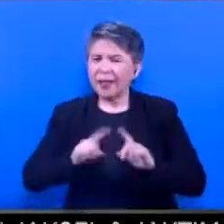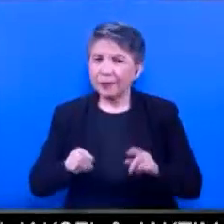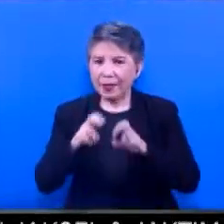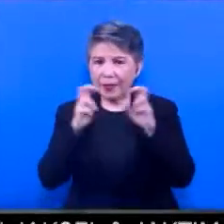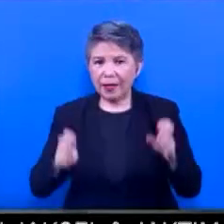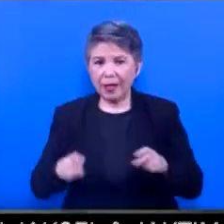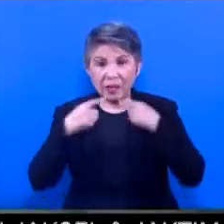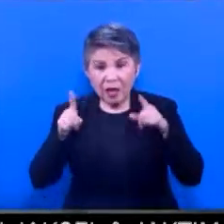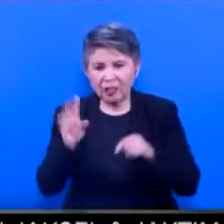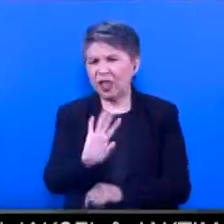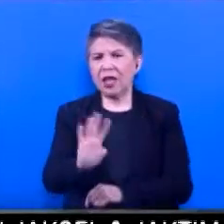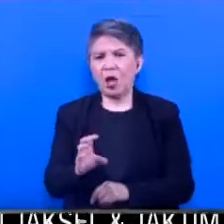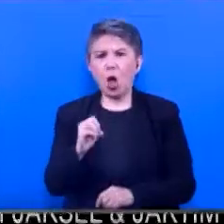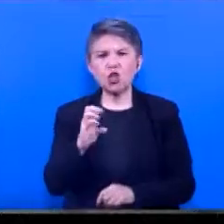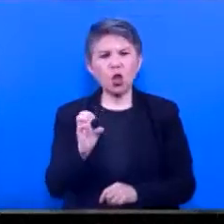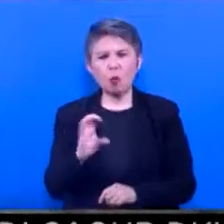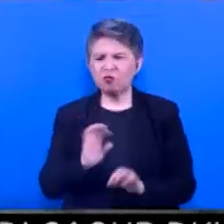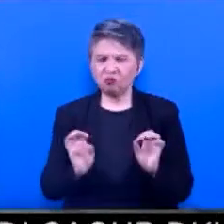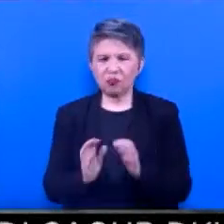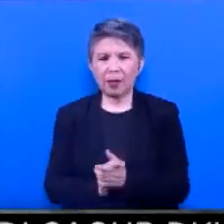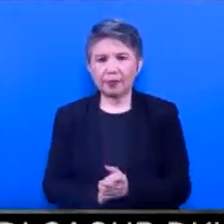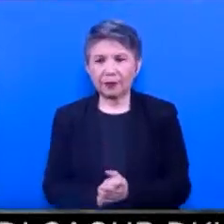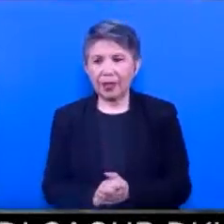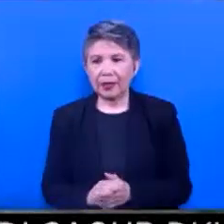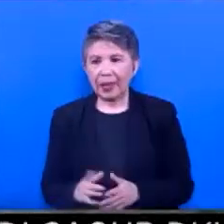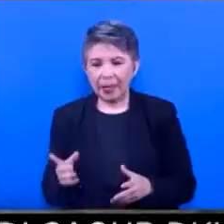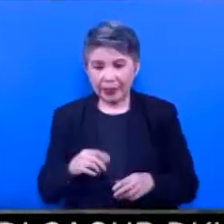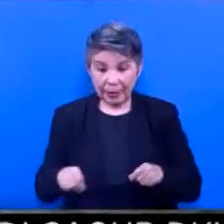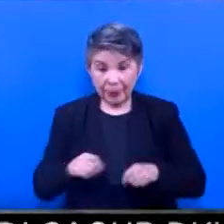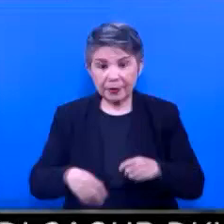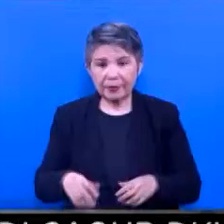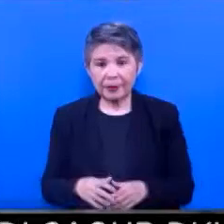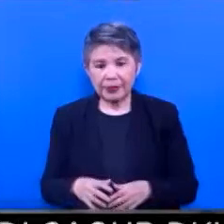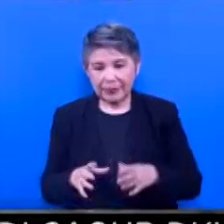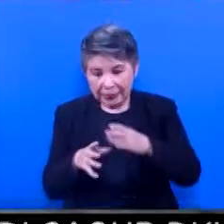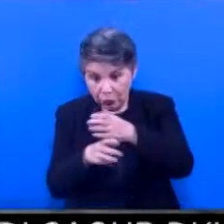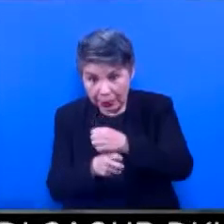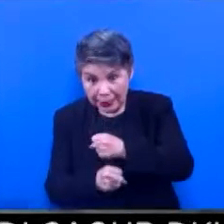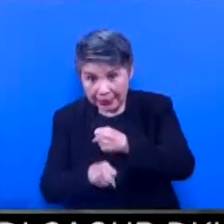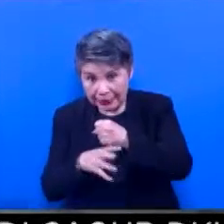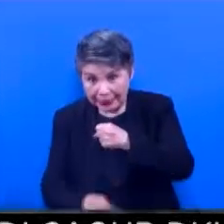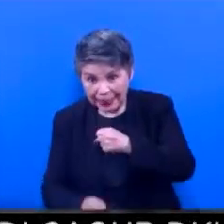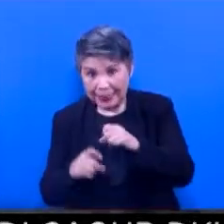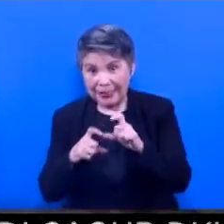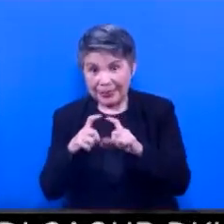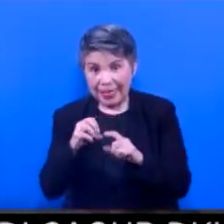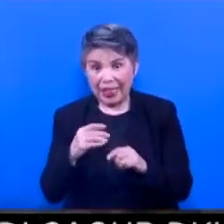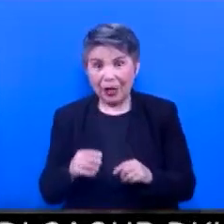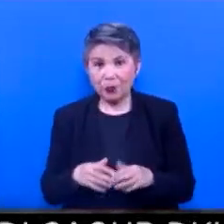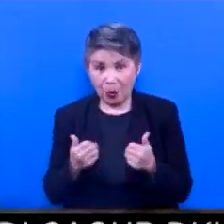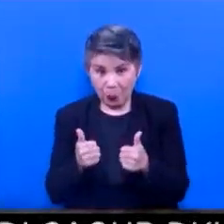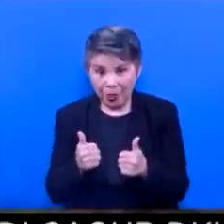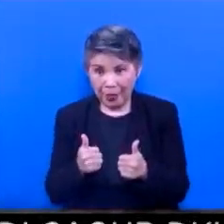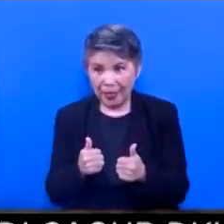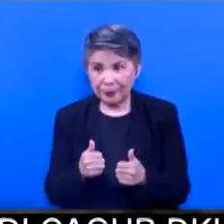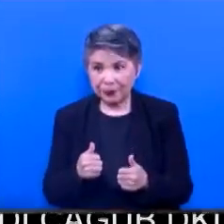kalau ini memang butuh keahlian khusus untuk memberi cuka kepada sari tahu yang tadi sudah diperas. Kalau